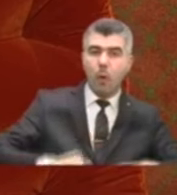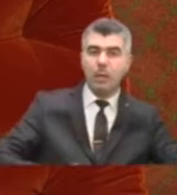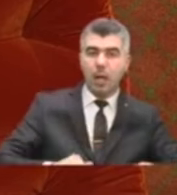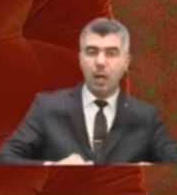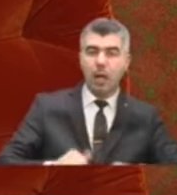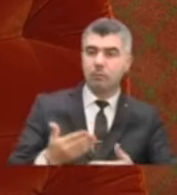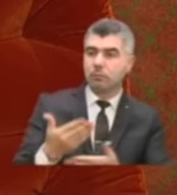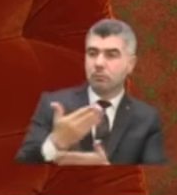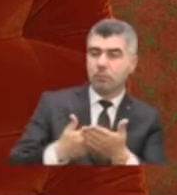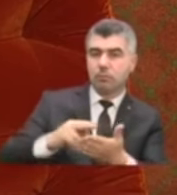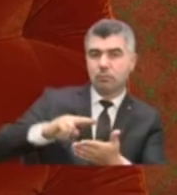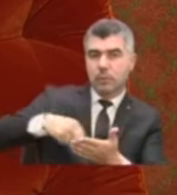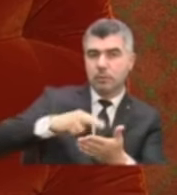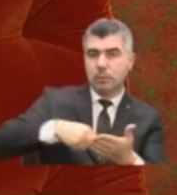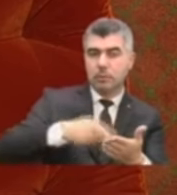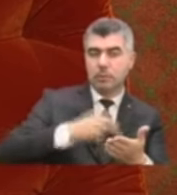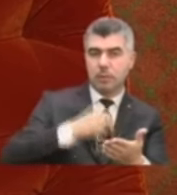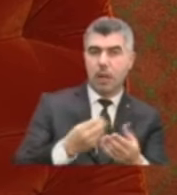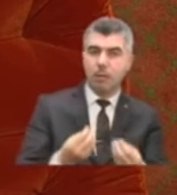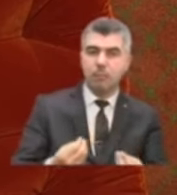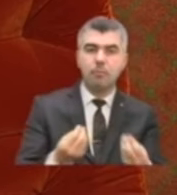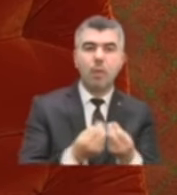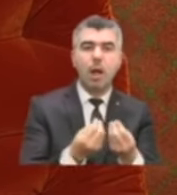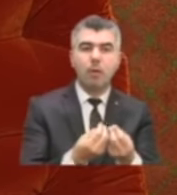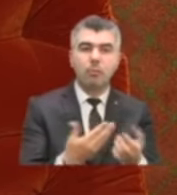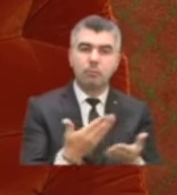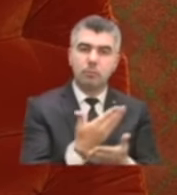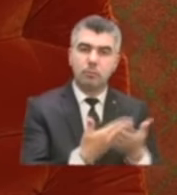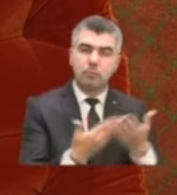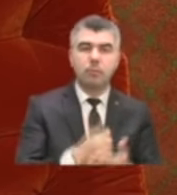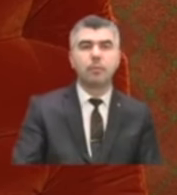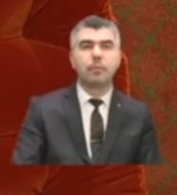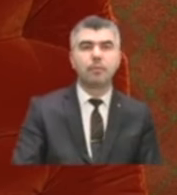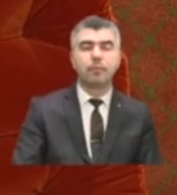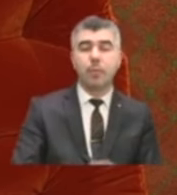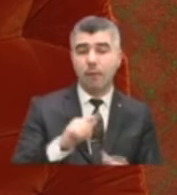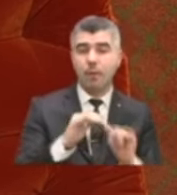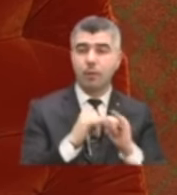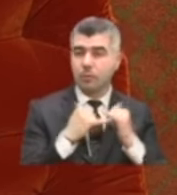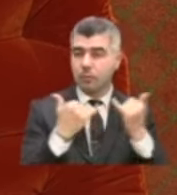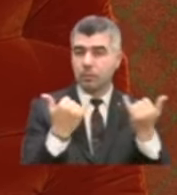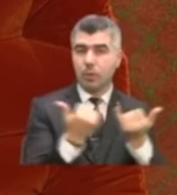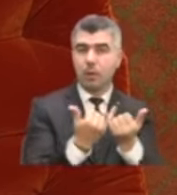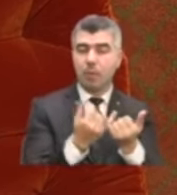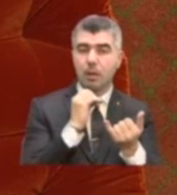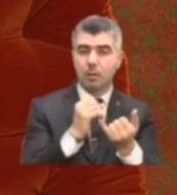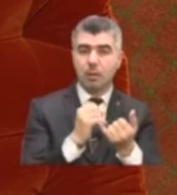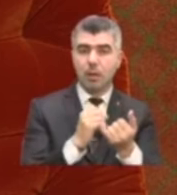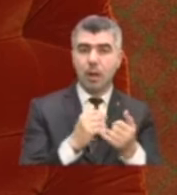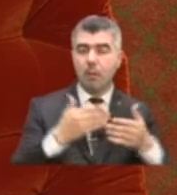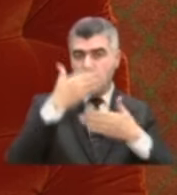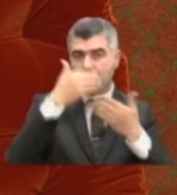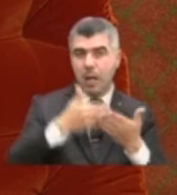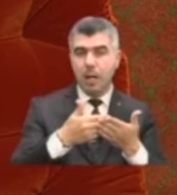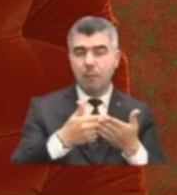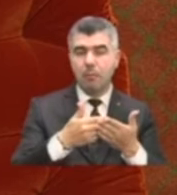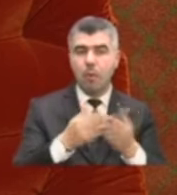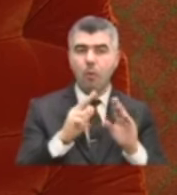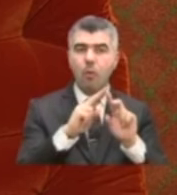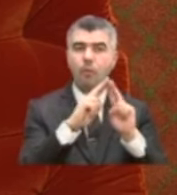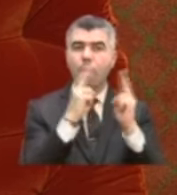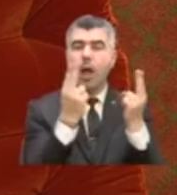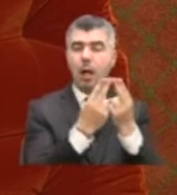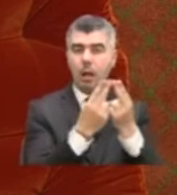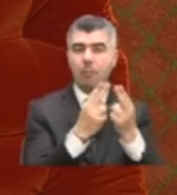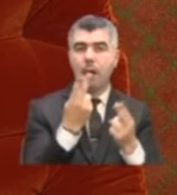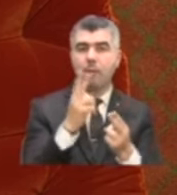المؤسسات العموميه باش ننسقوا الاعمال ديالنا في هذا القطاع، ونظمنا ورشه مال القطاع الخاص المغربي والدولي في 31 ماي 2024